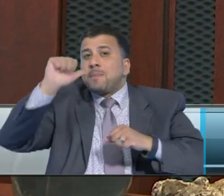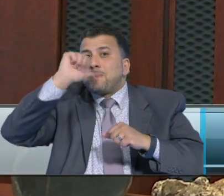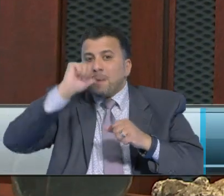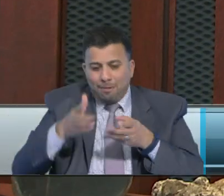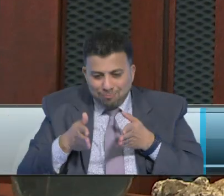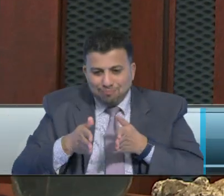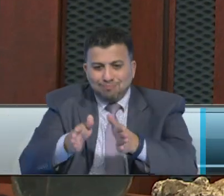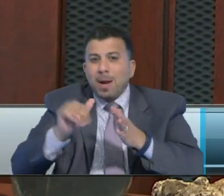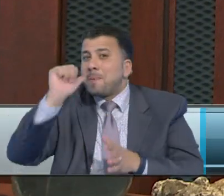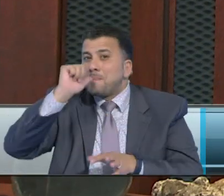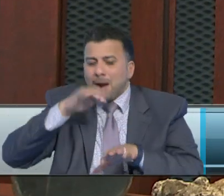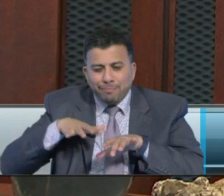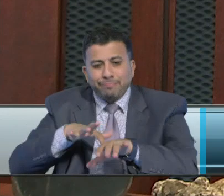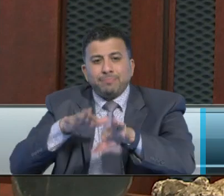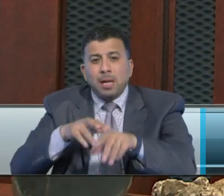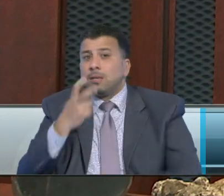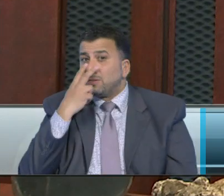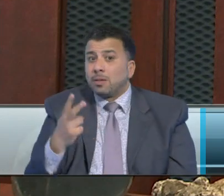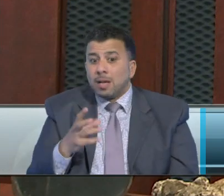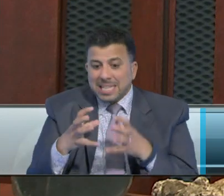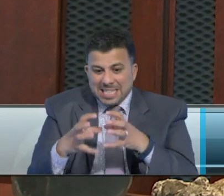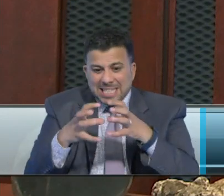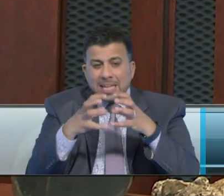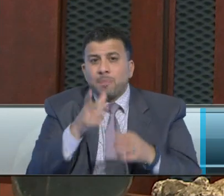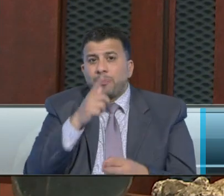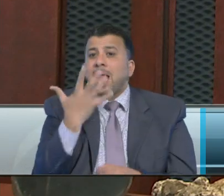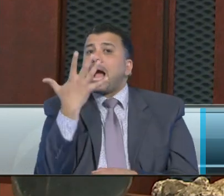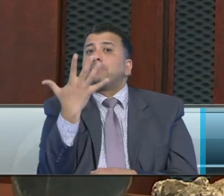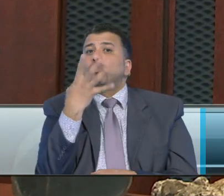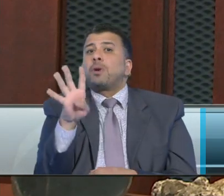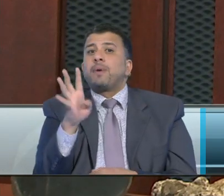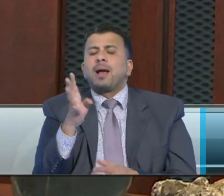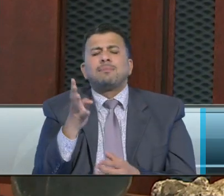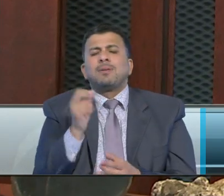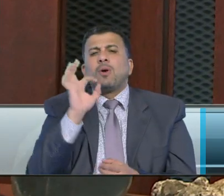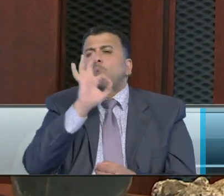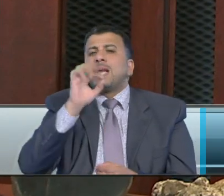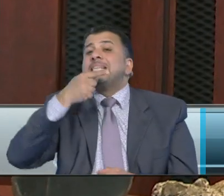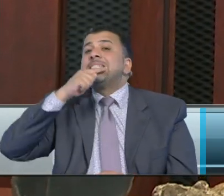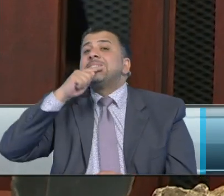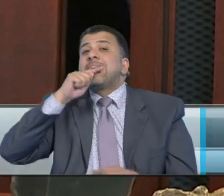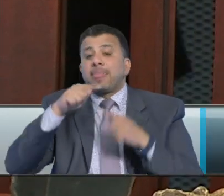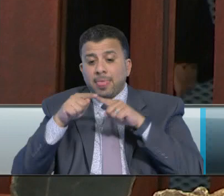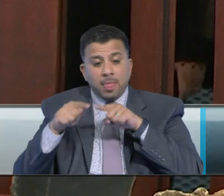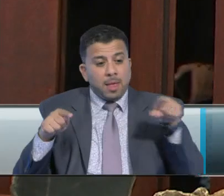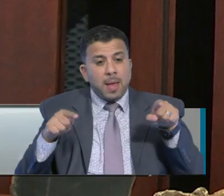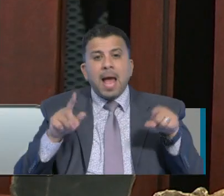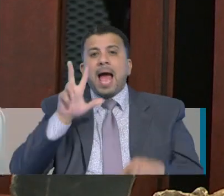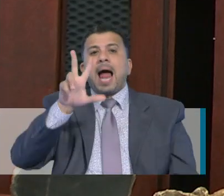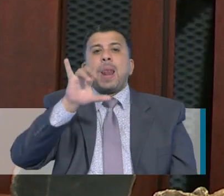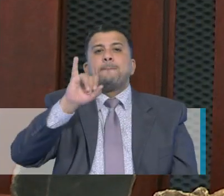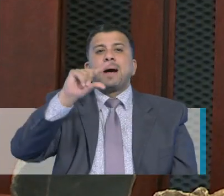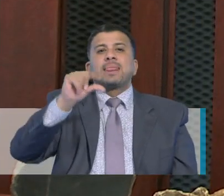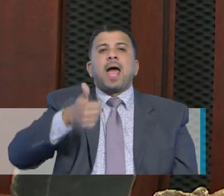وعند جريان الأودية تشكل لدينا سهل حصوي يمتد ب 45 كيلومتر من الذيد إلى المدام. وتحدثنا أيضا عن